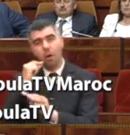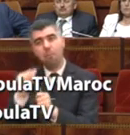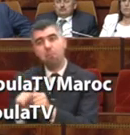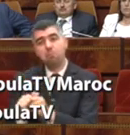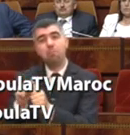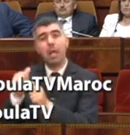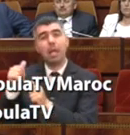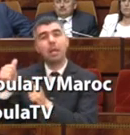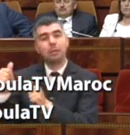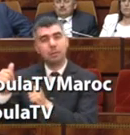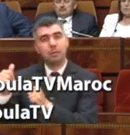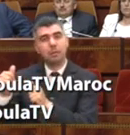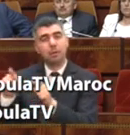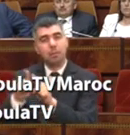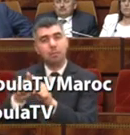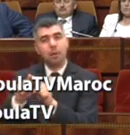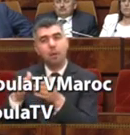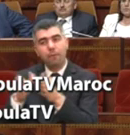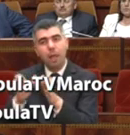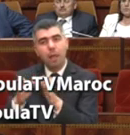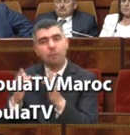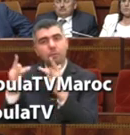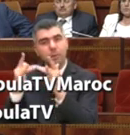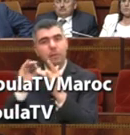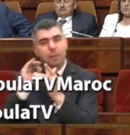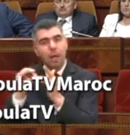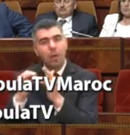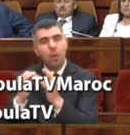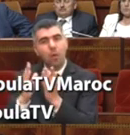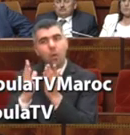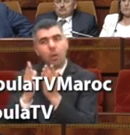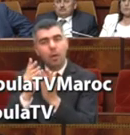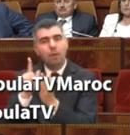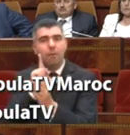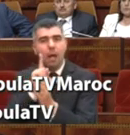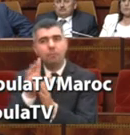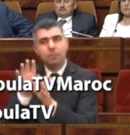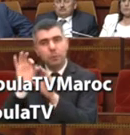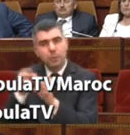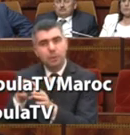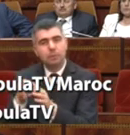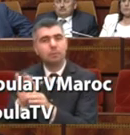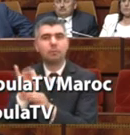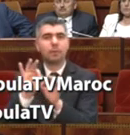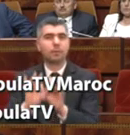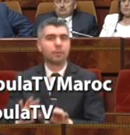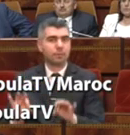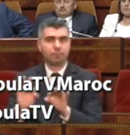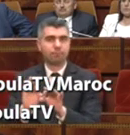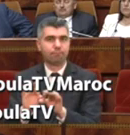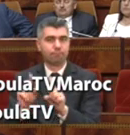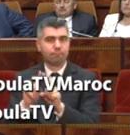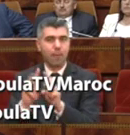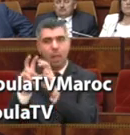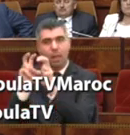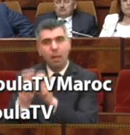وعدم التمكن من فتح دار الطالبة لعدم جاهزيتها. إضافة سيد الوزير إلى هزالة المنح المقدمة. شكرا